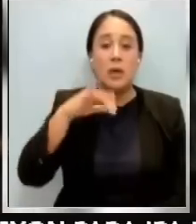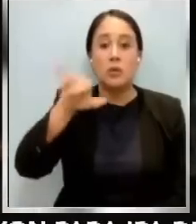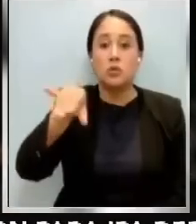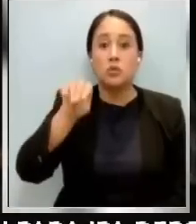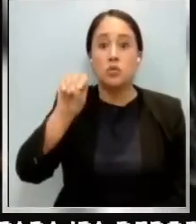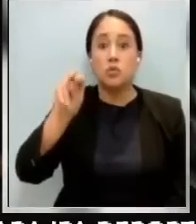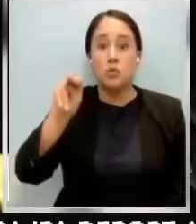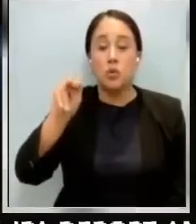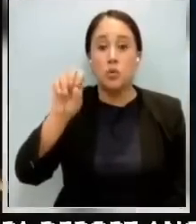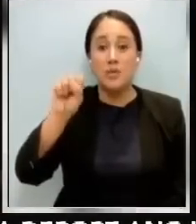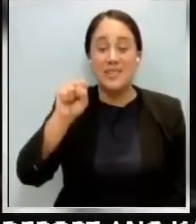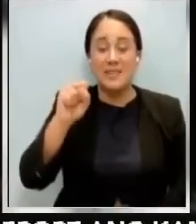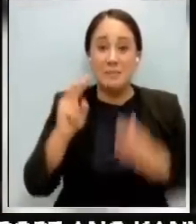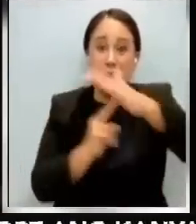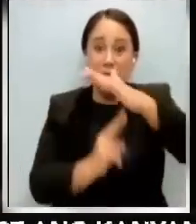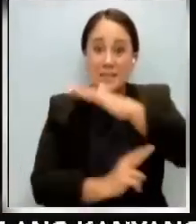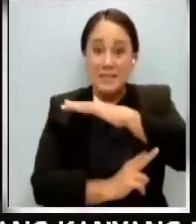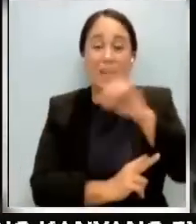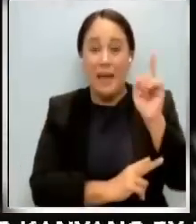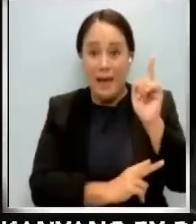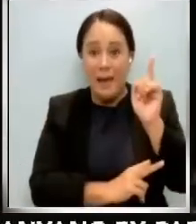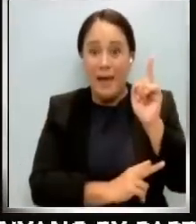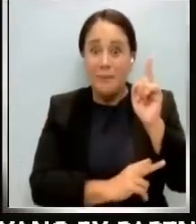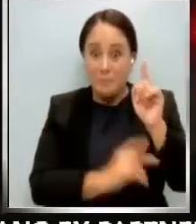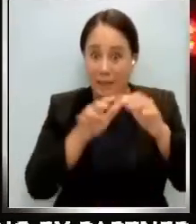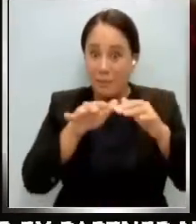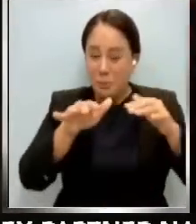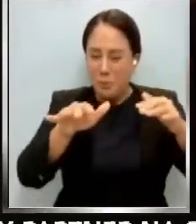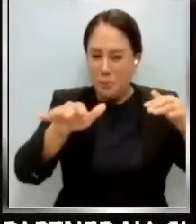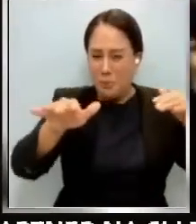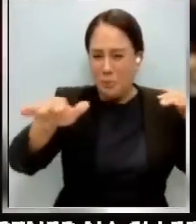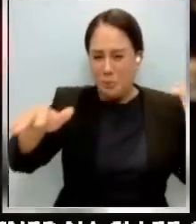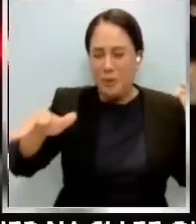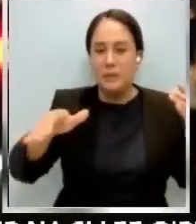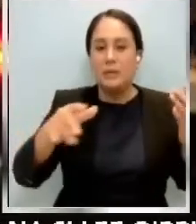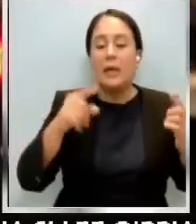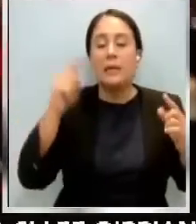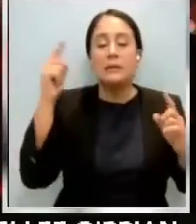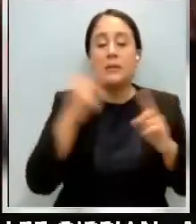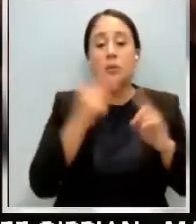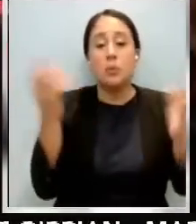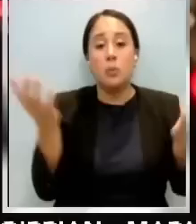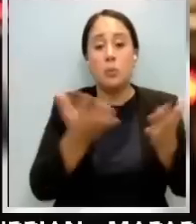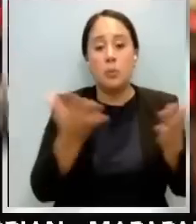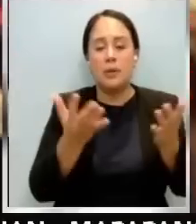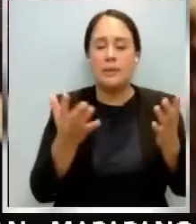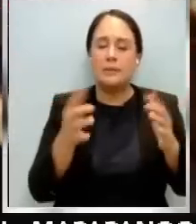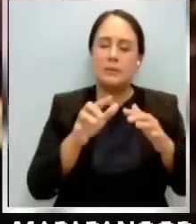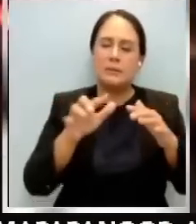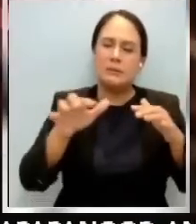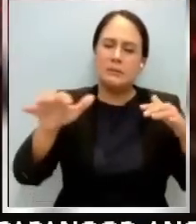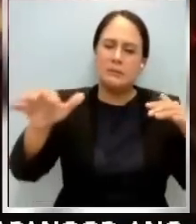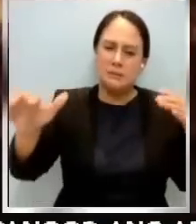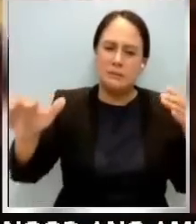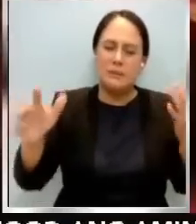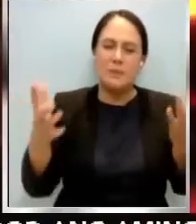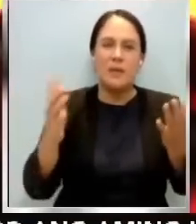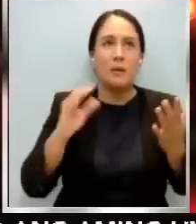Ganyan kalayo ang inabot ng tukod na yan. At nag-e-extend ang mabagal na daloy ng trapiko na yan. Lampas pa doon